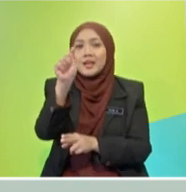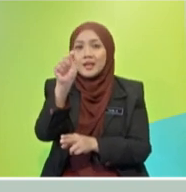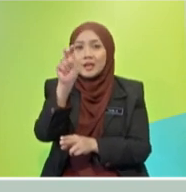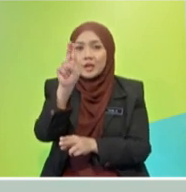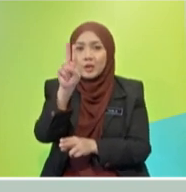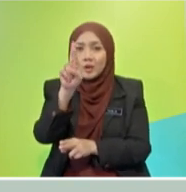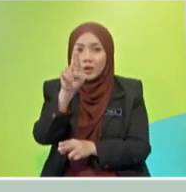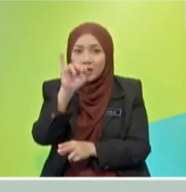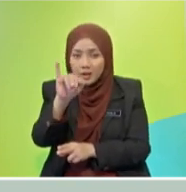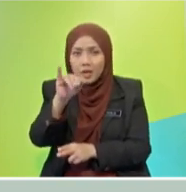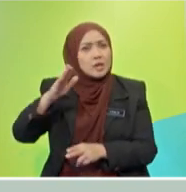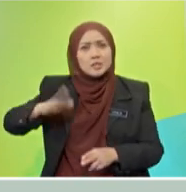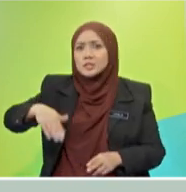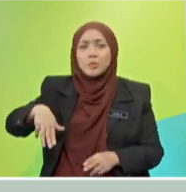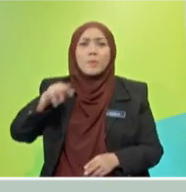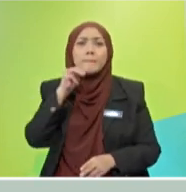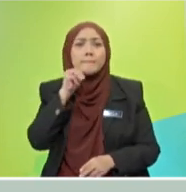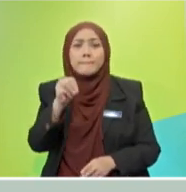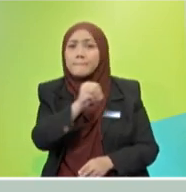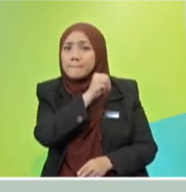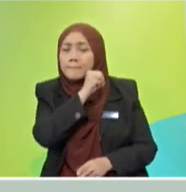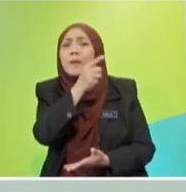matang tengok murid-murid